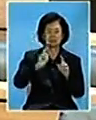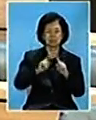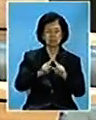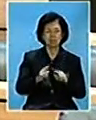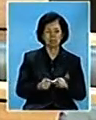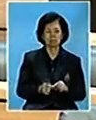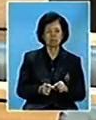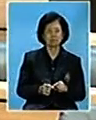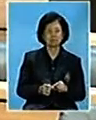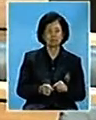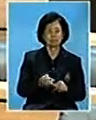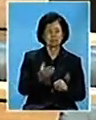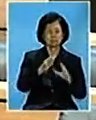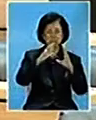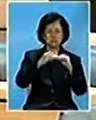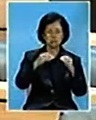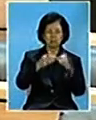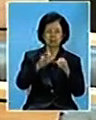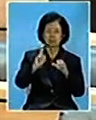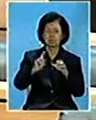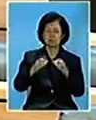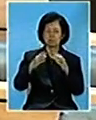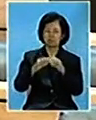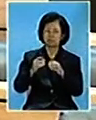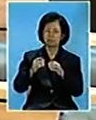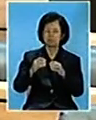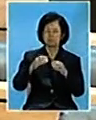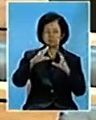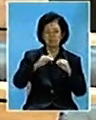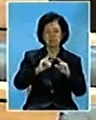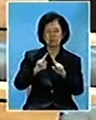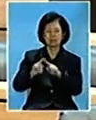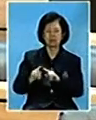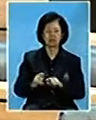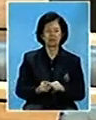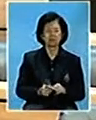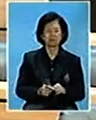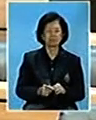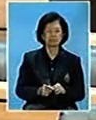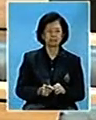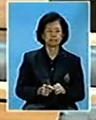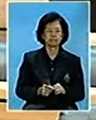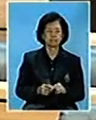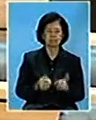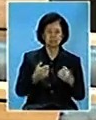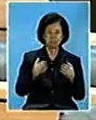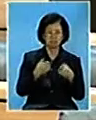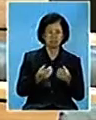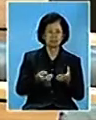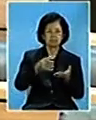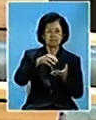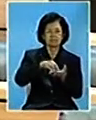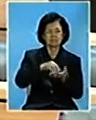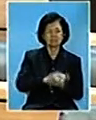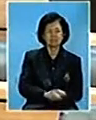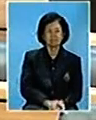อกว่าท่านไปยุบพรรคโน้นยุบพรรคนี้ไม่ยุบพรรคโน้นยุบพรรคนี้บางพรรคก็ลุกขึ้นมาวิพากษ์วิจารณ์ถึงขนาดว่าเอาเงินไปทำตกอยู่ที่